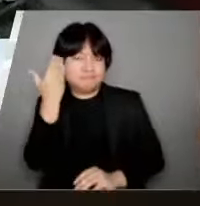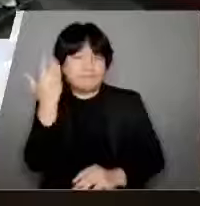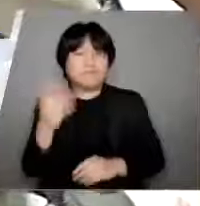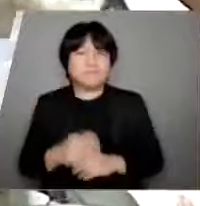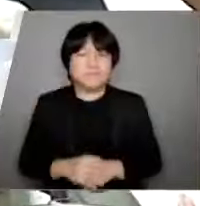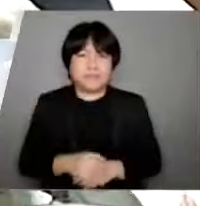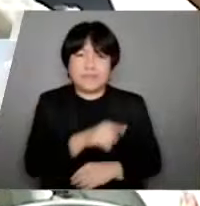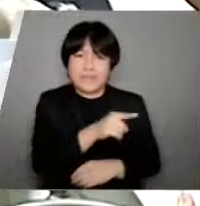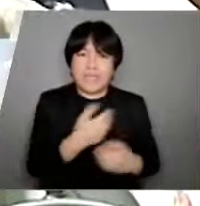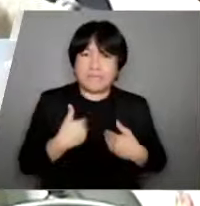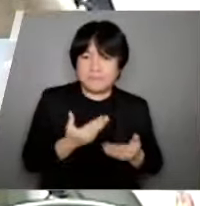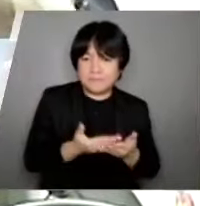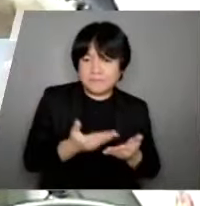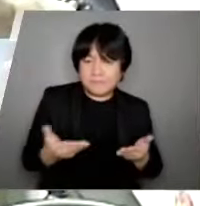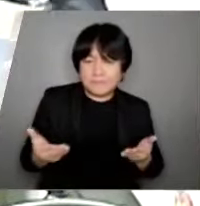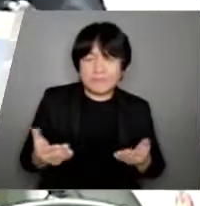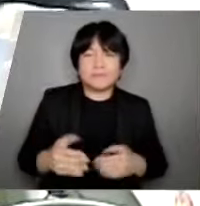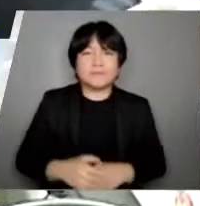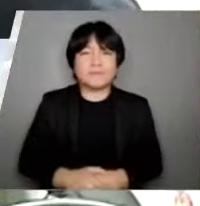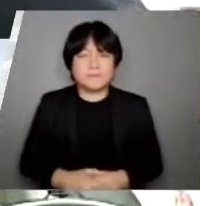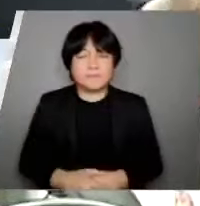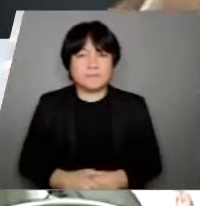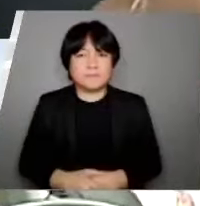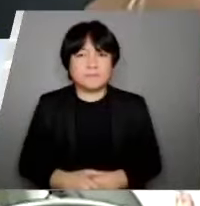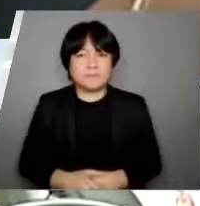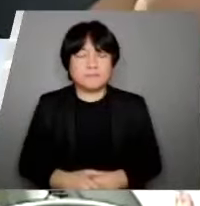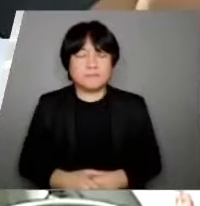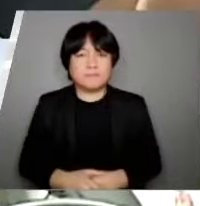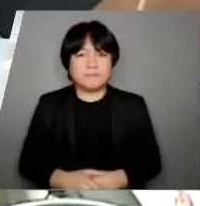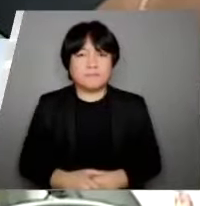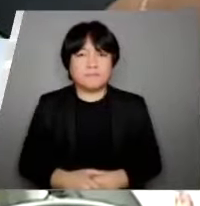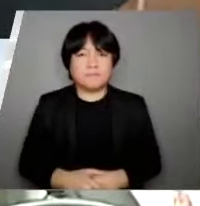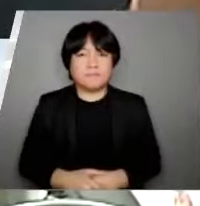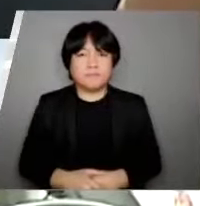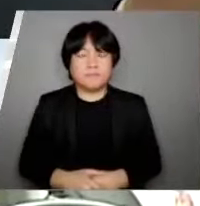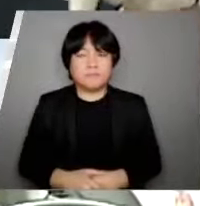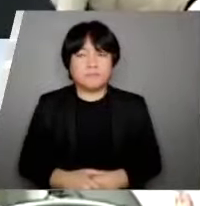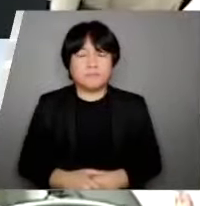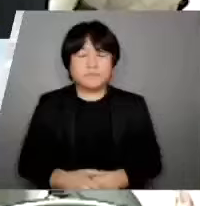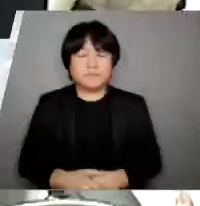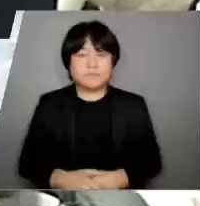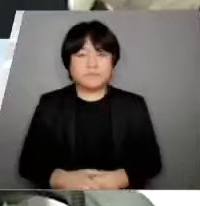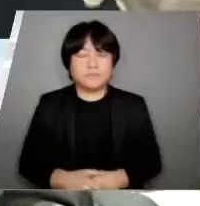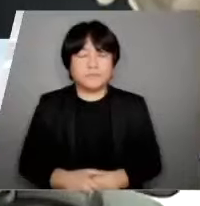gamit. Pagbabasa kanila ng sasakyan, mawawala yung sasakyan. Then,